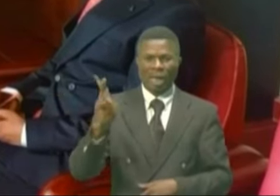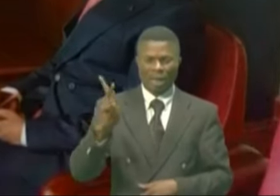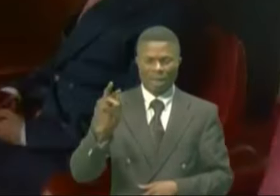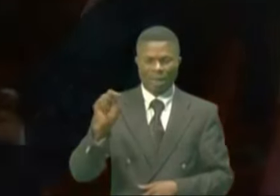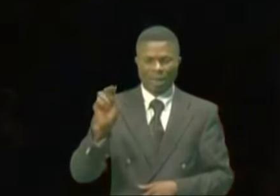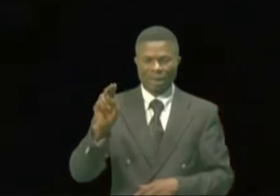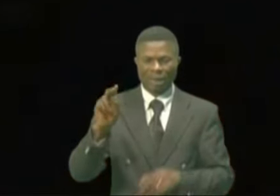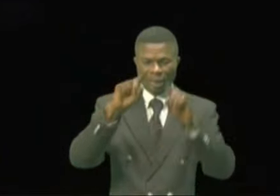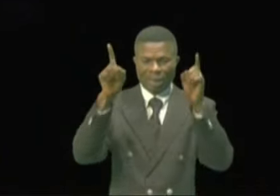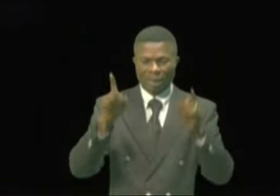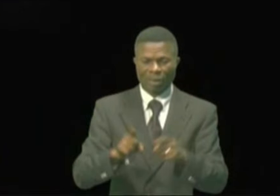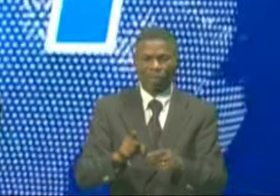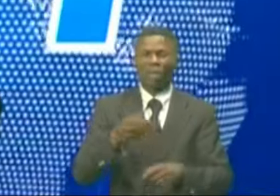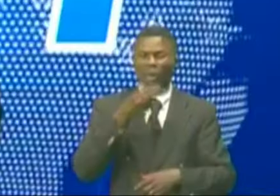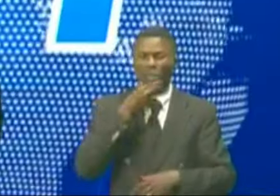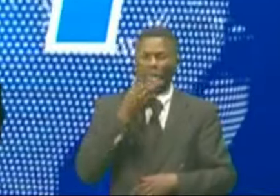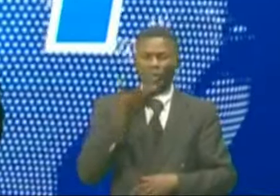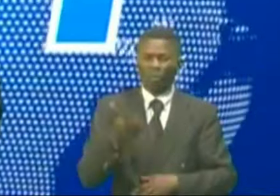oriental.